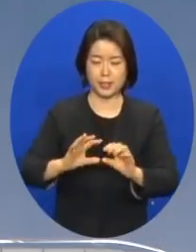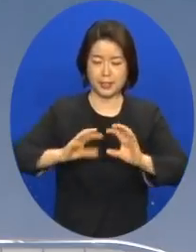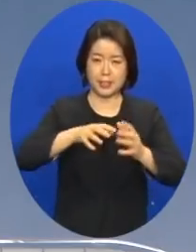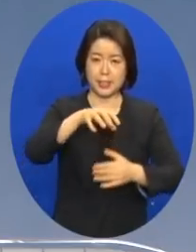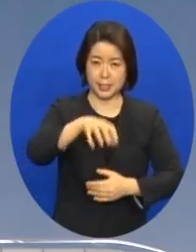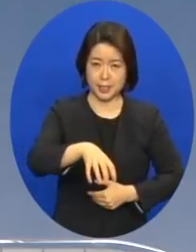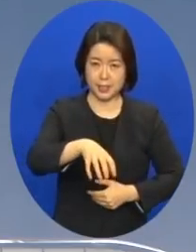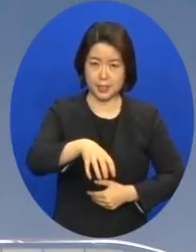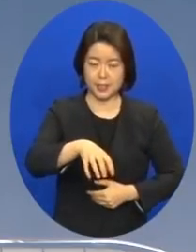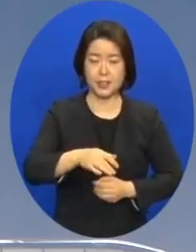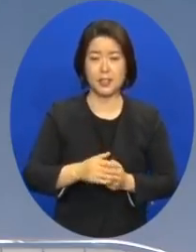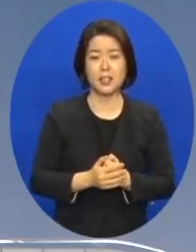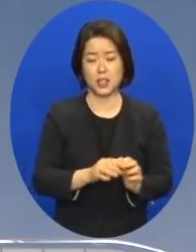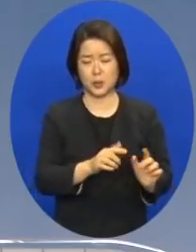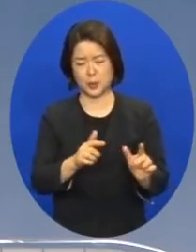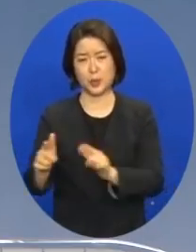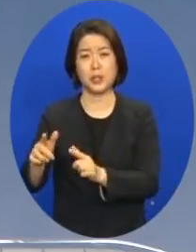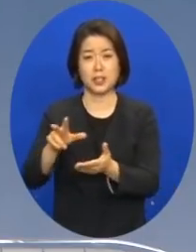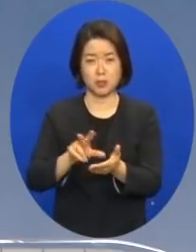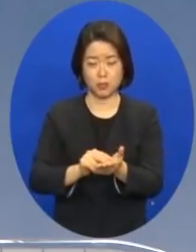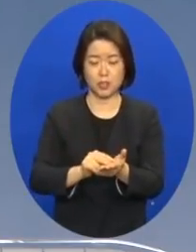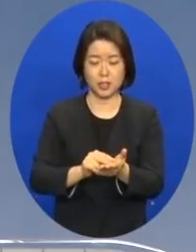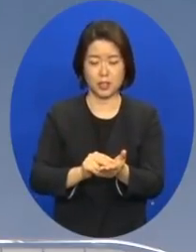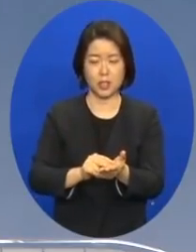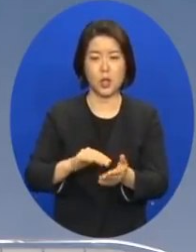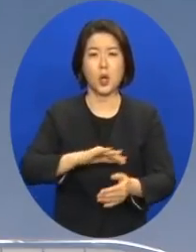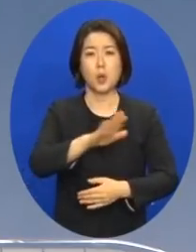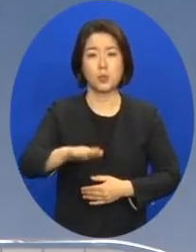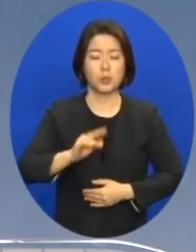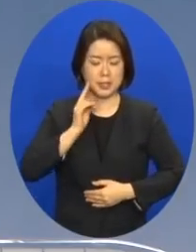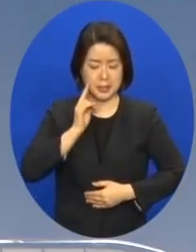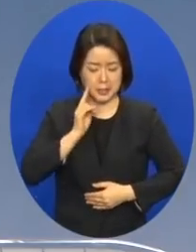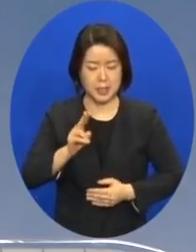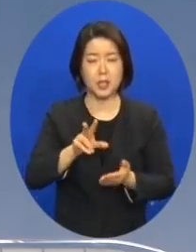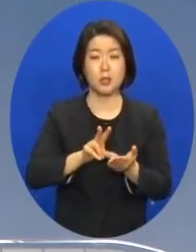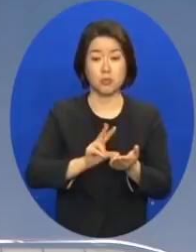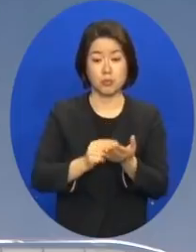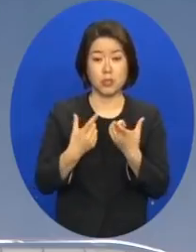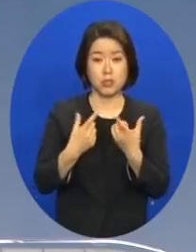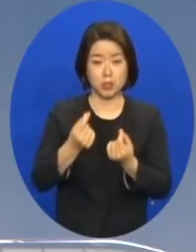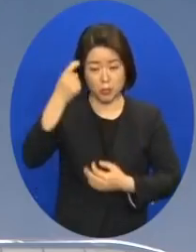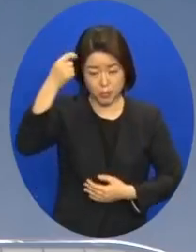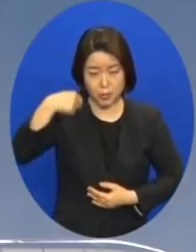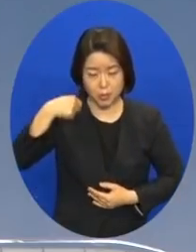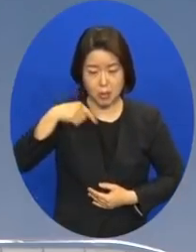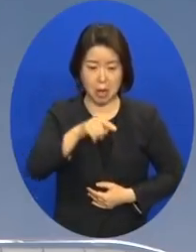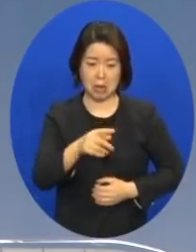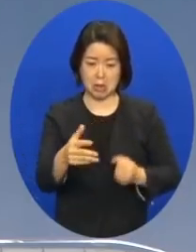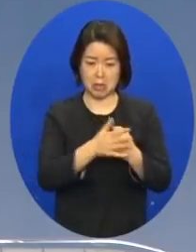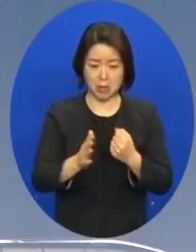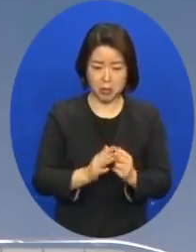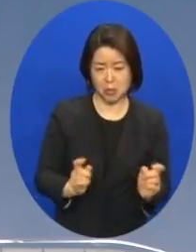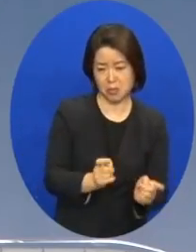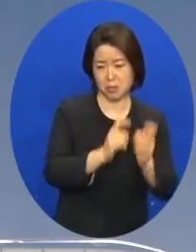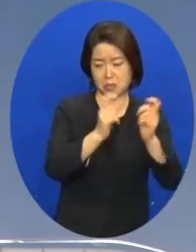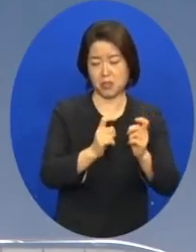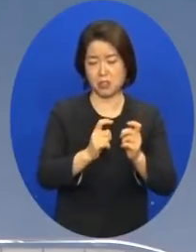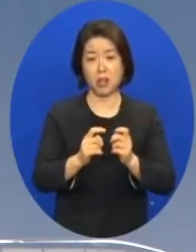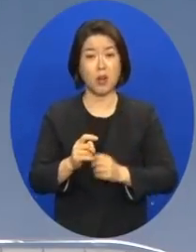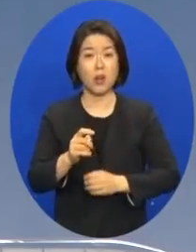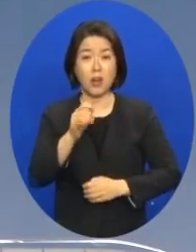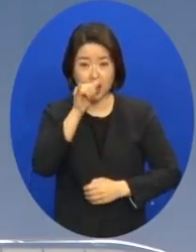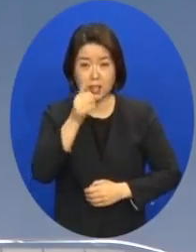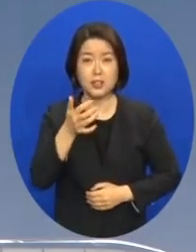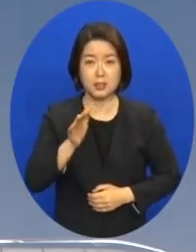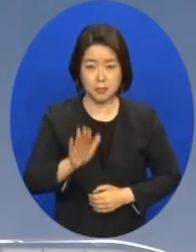문제, 지금은 우리들에겐 대단히 심각한 문제처럼 여겨지고, 그것 가지고 서로 싸우고 사네 못 사네